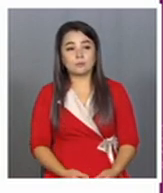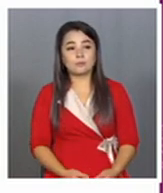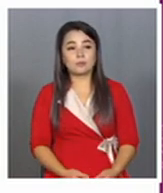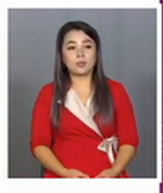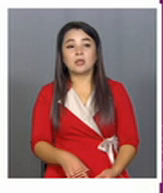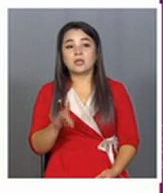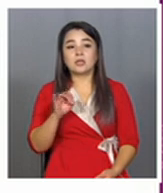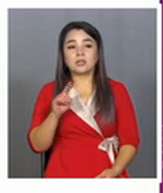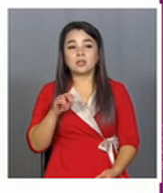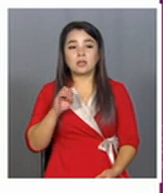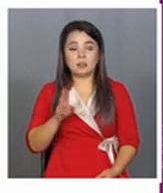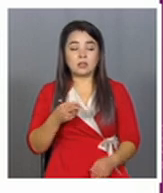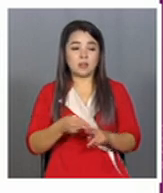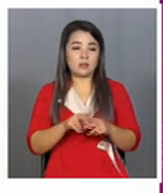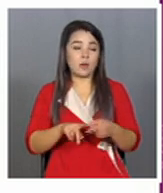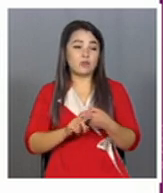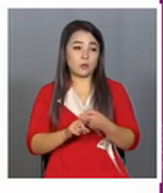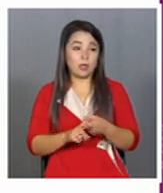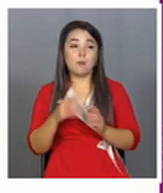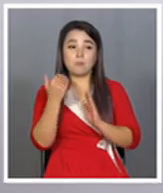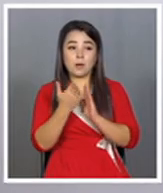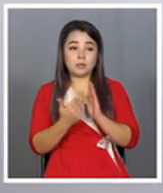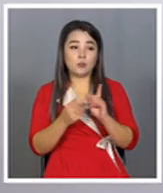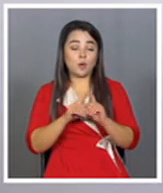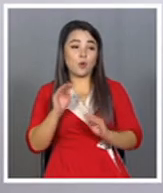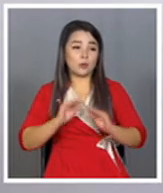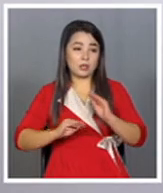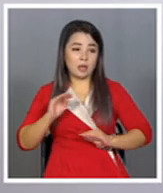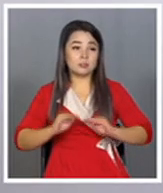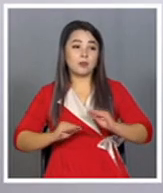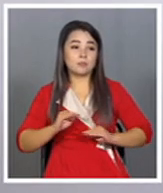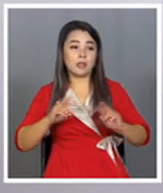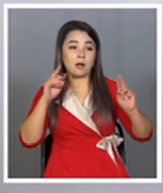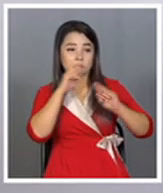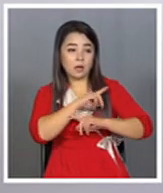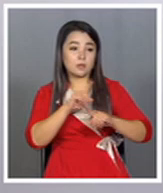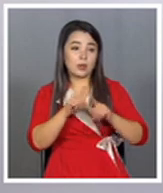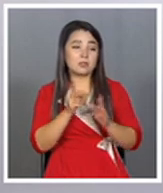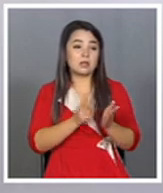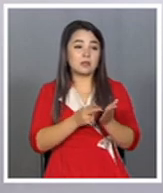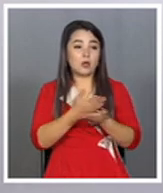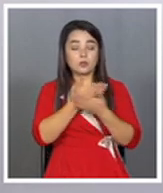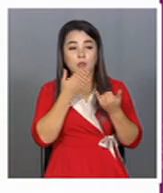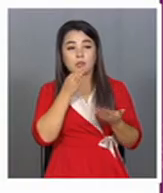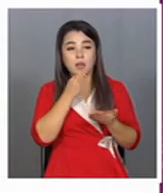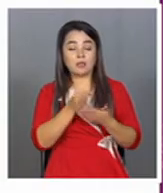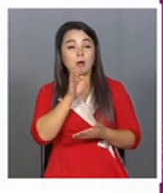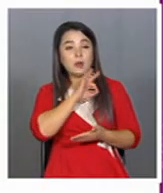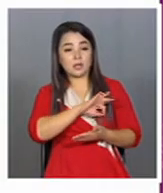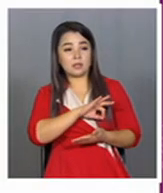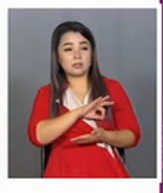Резиденттік вирус. Ал бағдарламалық құралдардағы қателіктер мен дәлелсіздіктерді